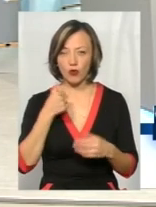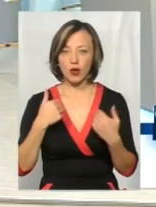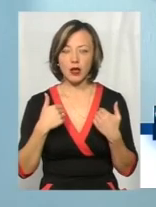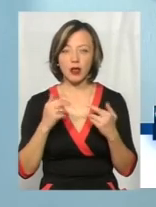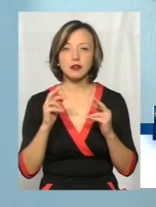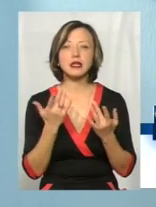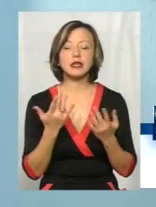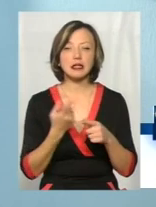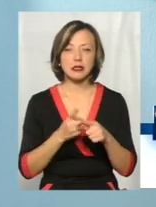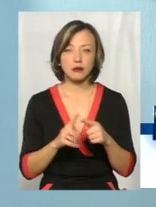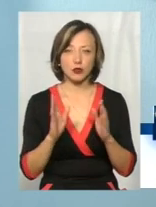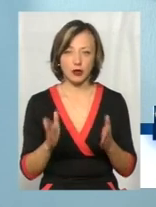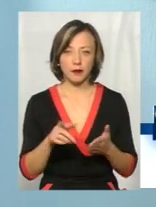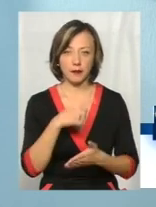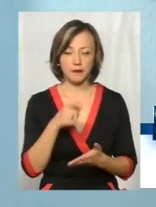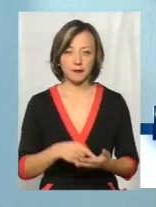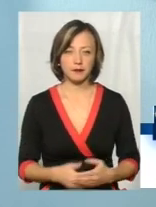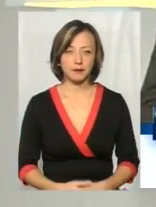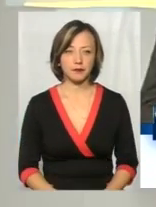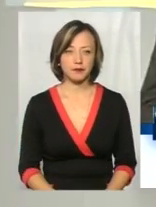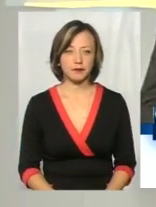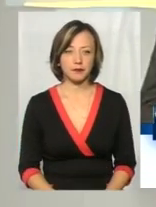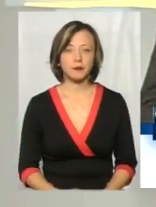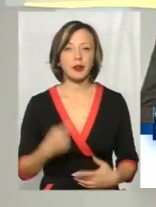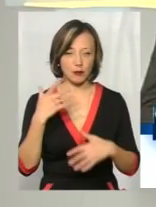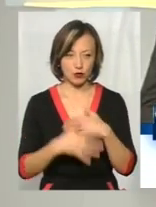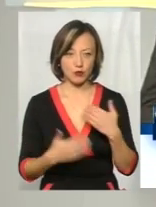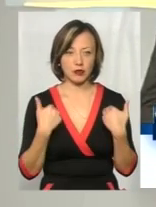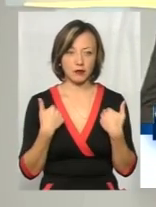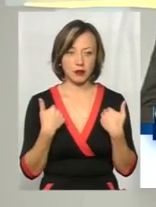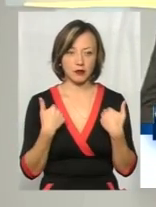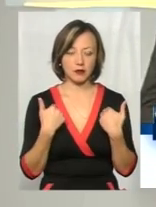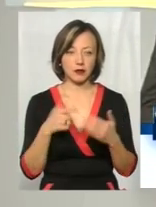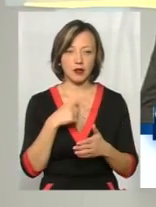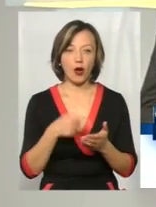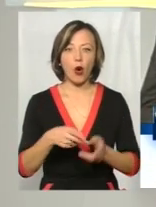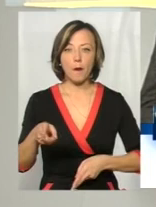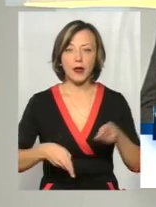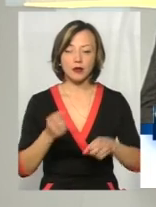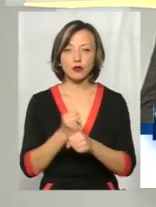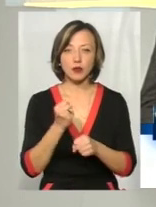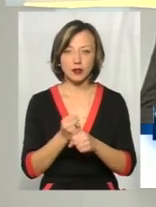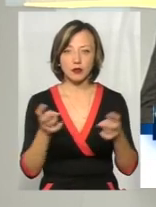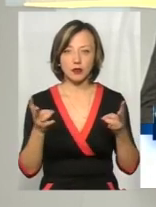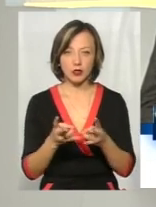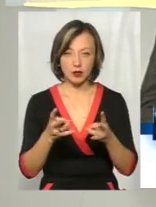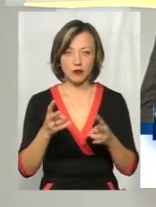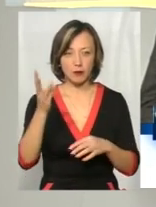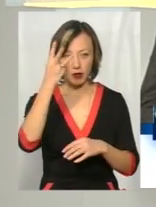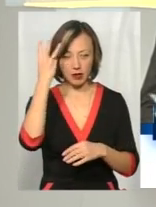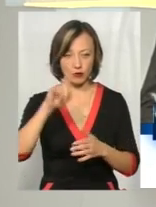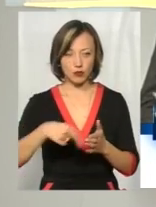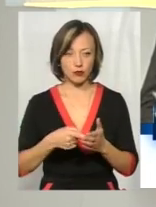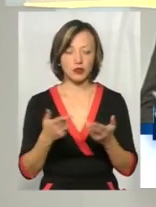буде? Так само. Ви мене зрозуміли? Операцію вам потрібно робити в Хмельницькому,